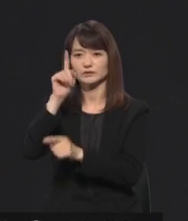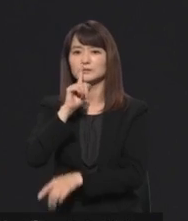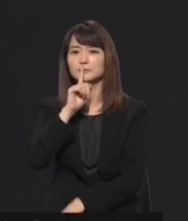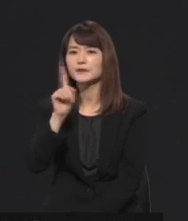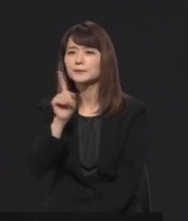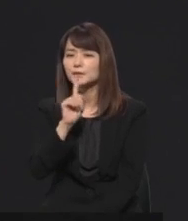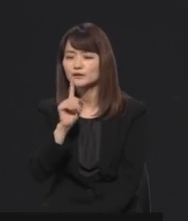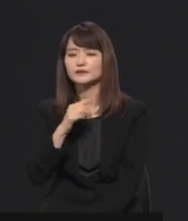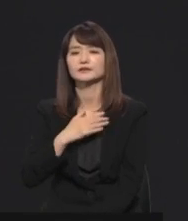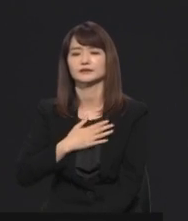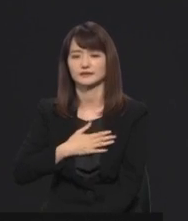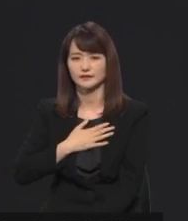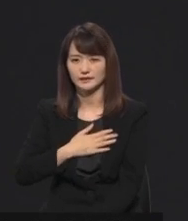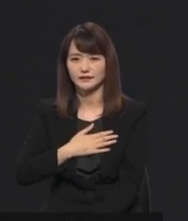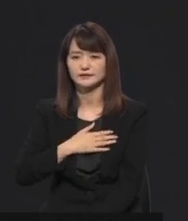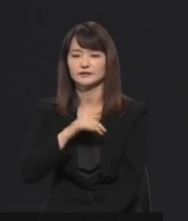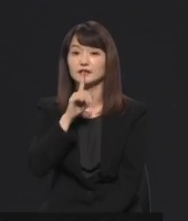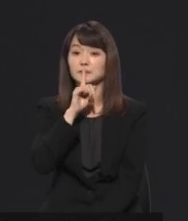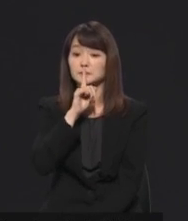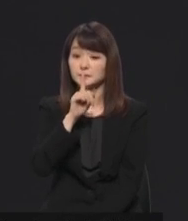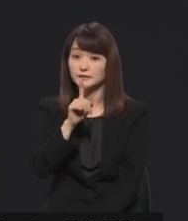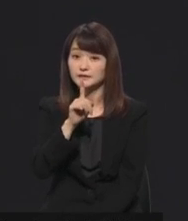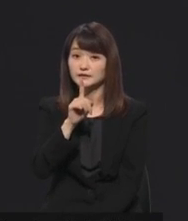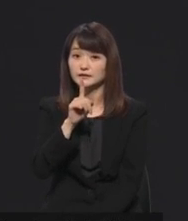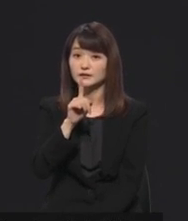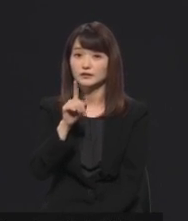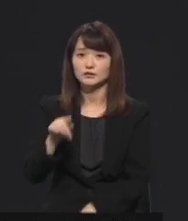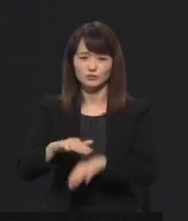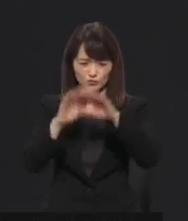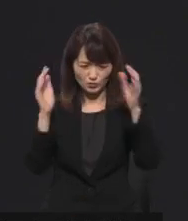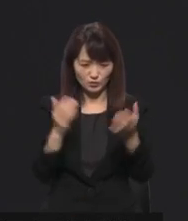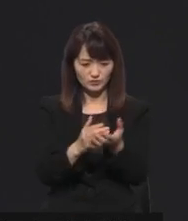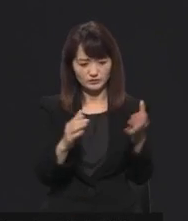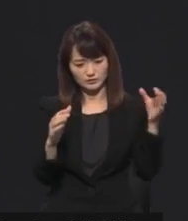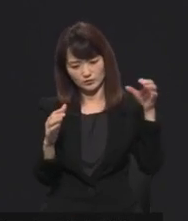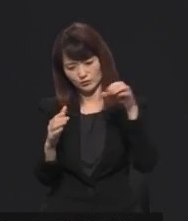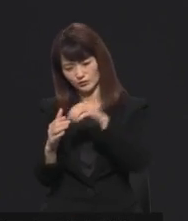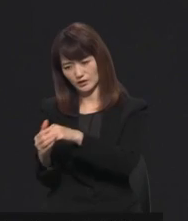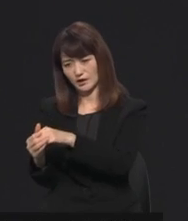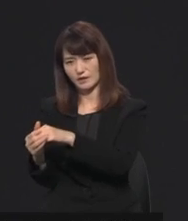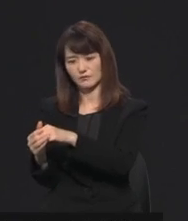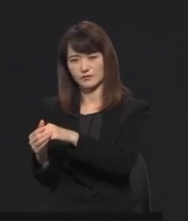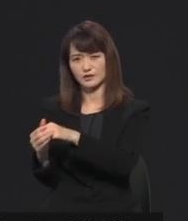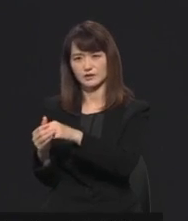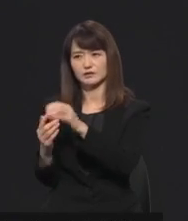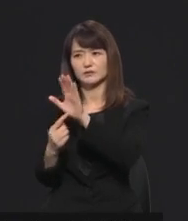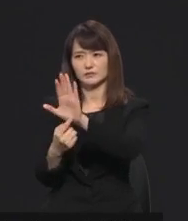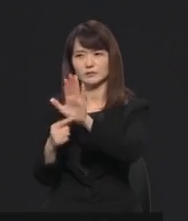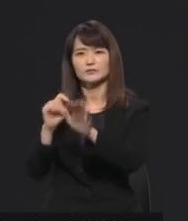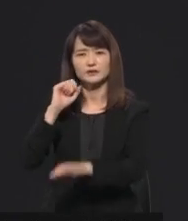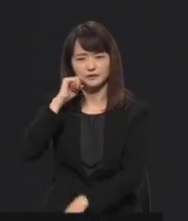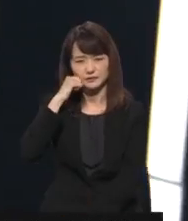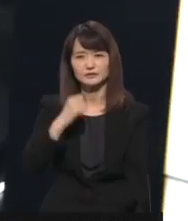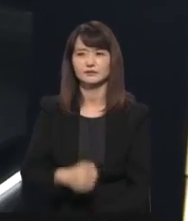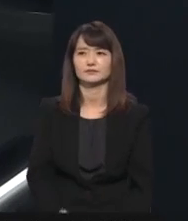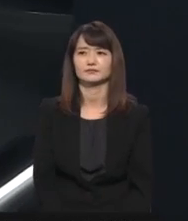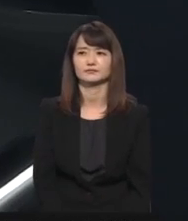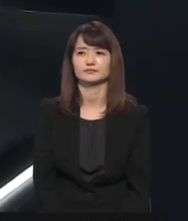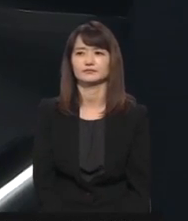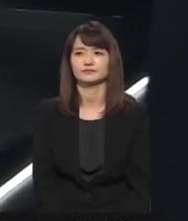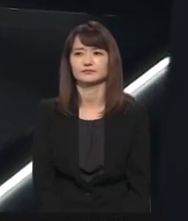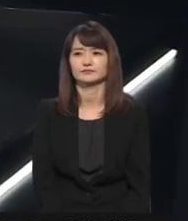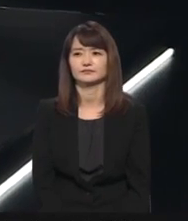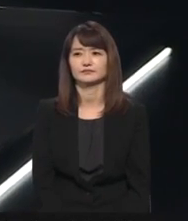알겠으나 그 주장이 온전하게 모든 것들을 다만 얘기는 우리가 있다 전 이렇게 생각합니다 말씀을 정말 잘하십니다 말단